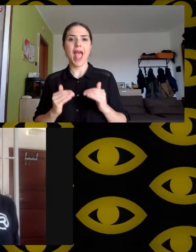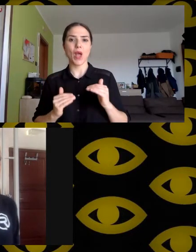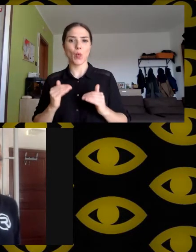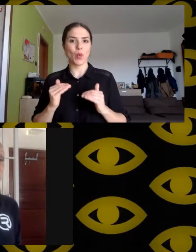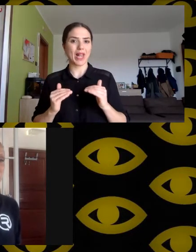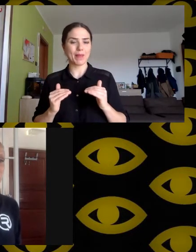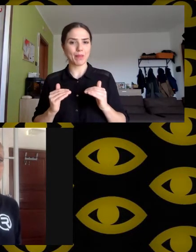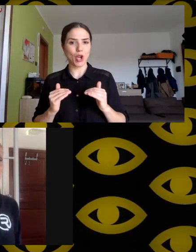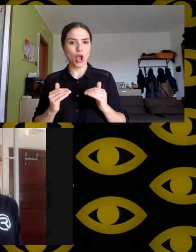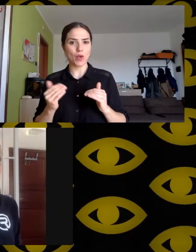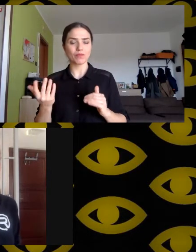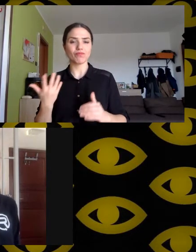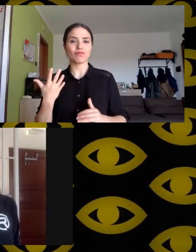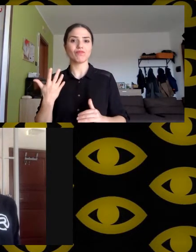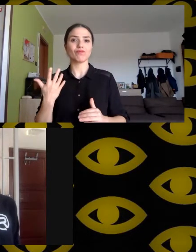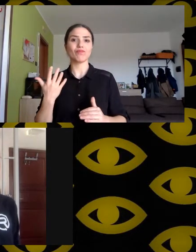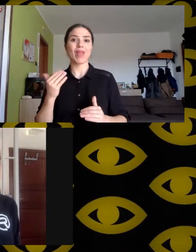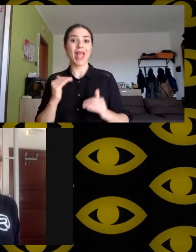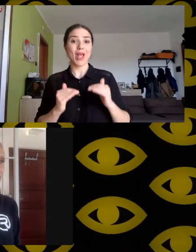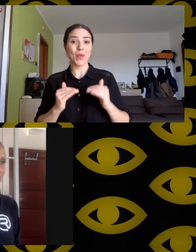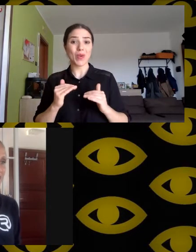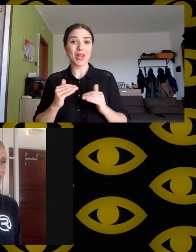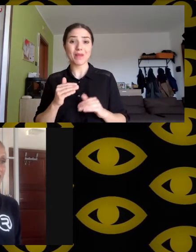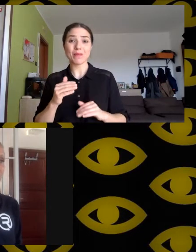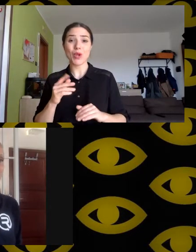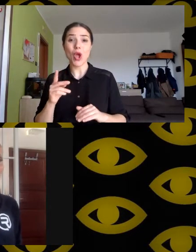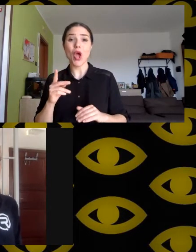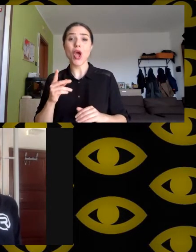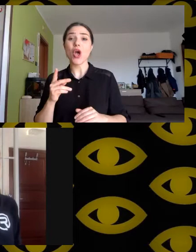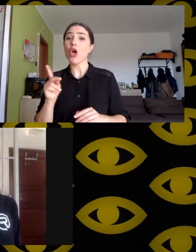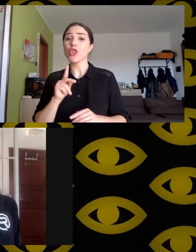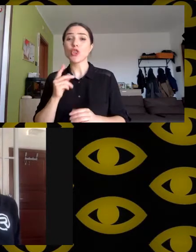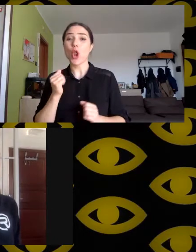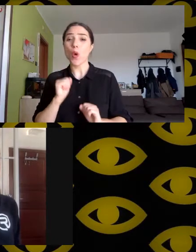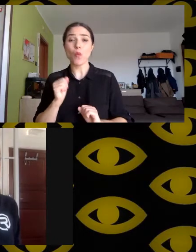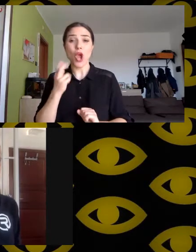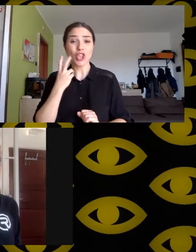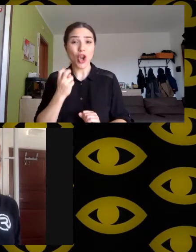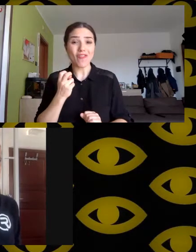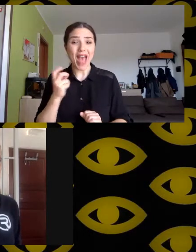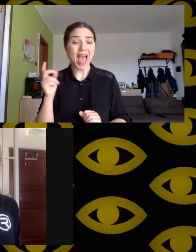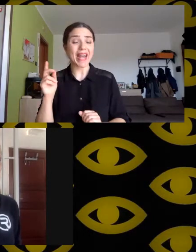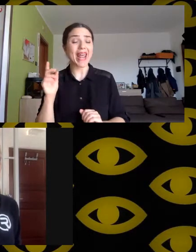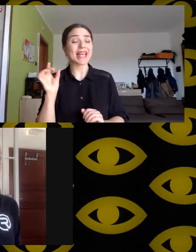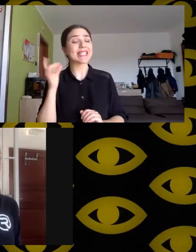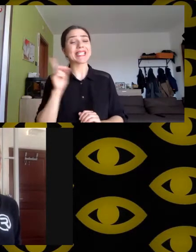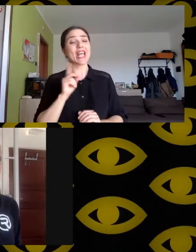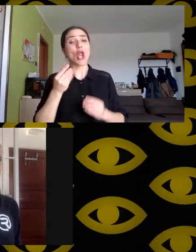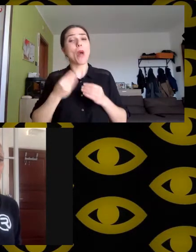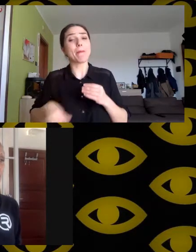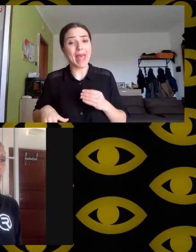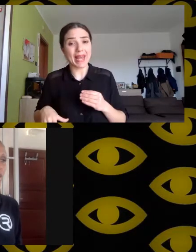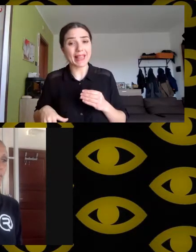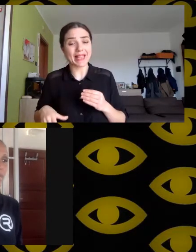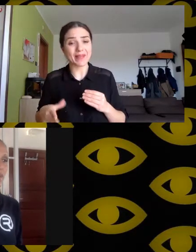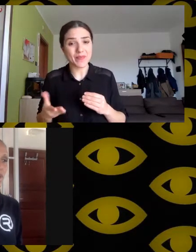l'equilibrio, ma l'equilibrio non lo puoi trovare se non lo perdi. E quindi è meraviglioso intraprendere poi un cammino che